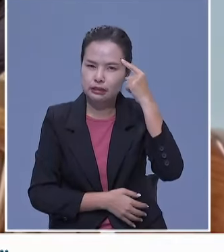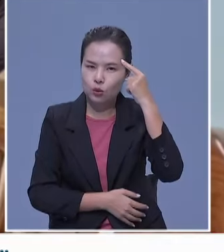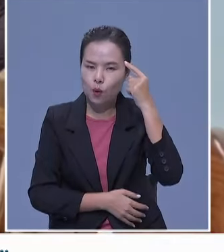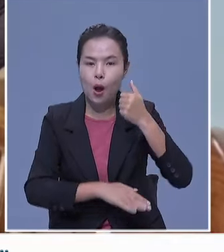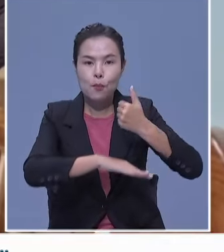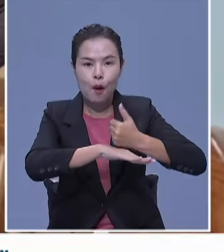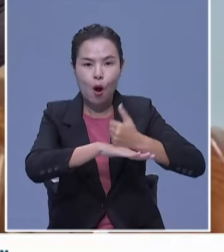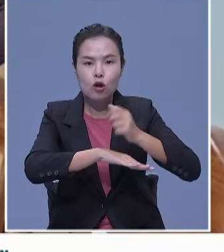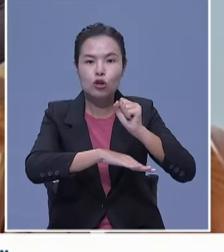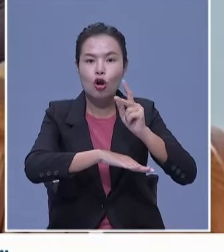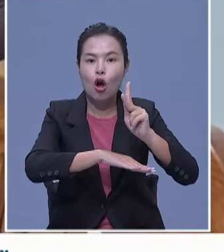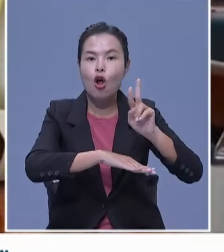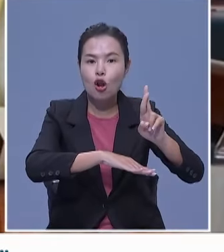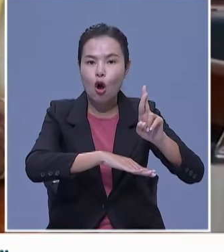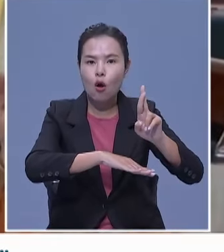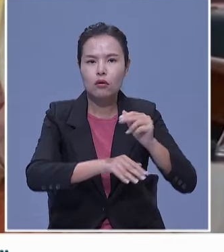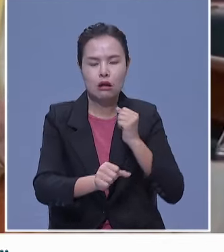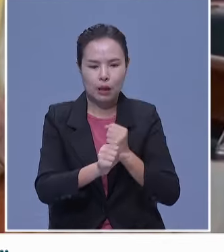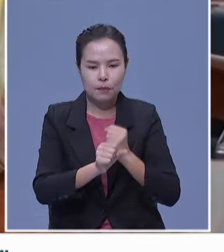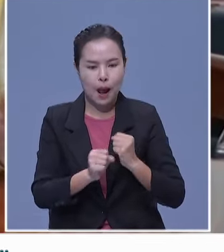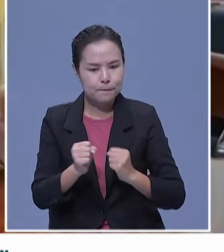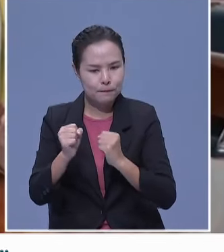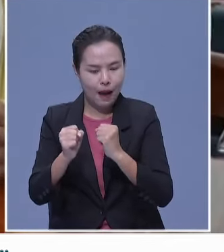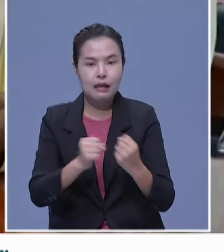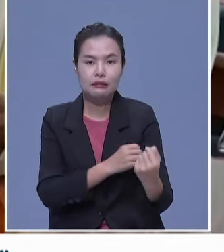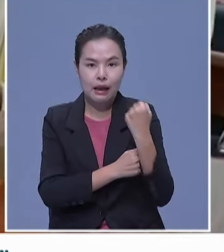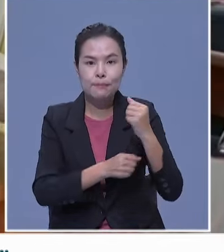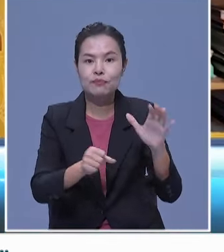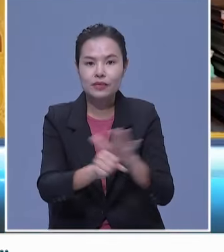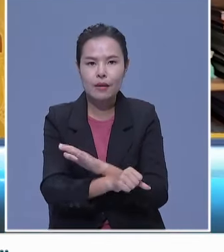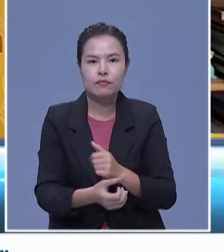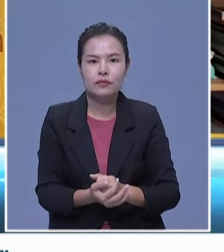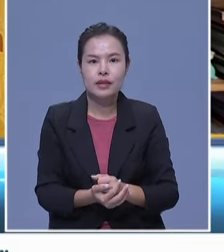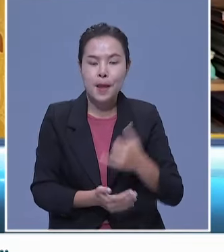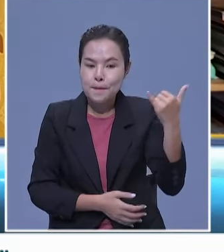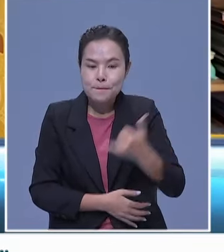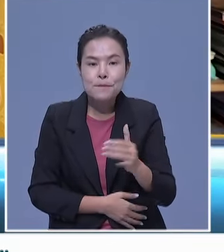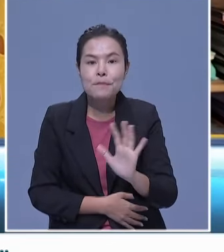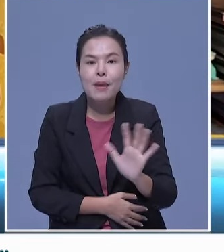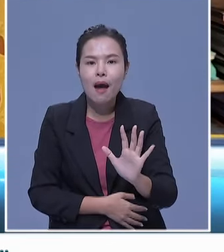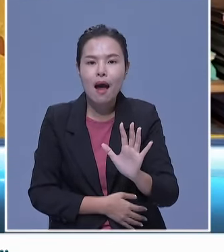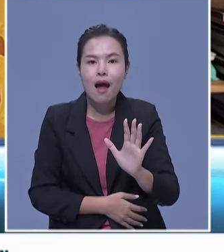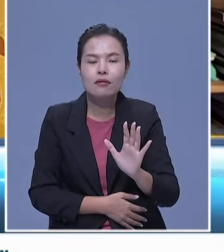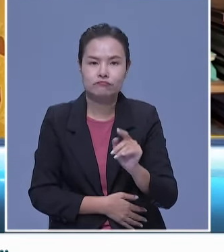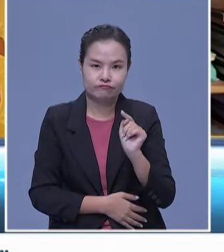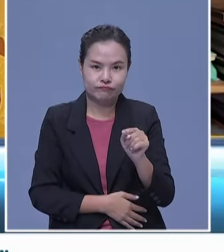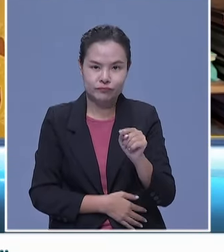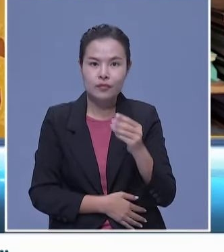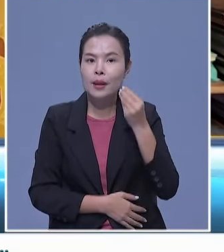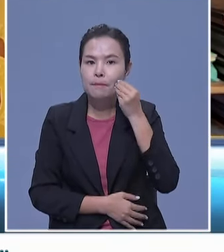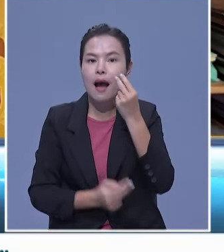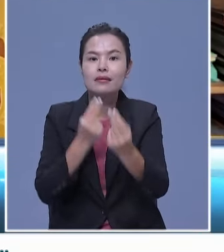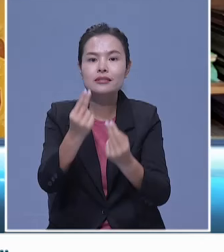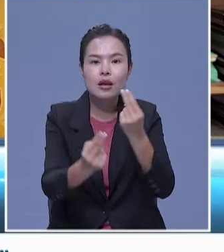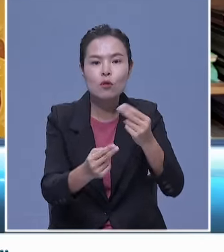ท่านผอ.สกร.ศรีนรงค์ทำงานอย่างเต็มที่บางครั้งที่ไม่เห็นมาสำนักงานเป็นเพราะท่านต้องลงพื้นที่ไปต